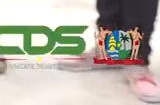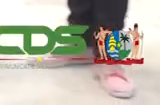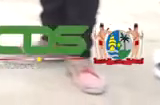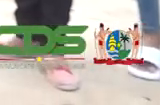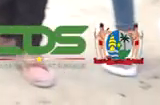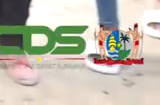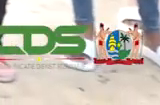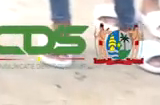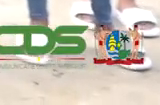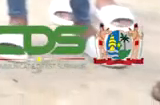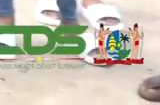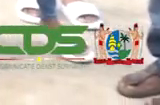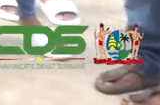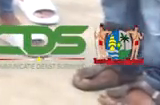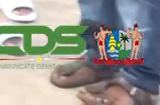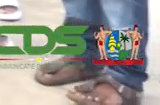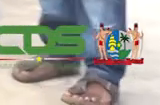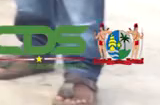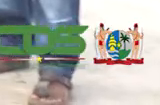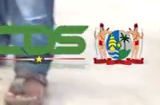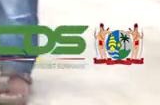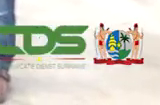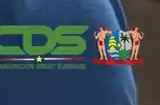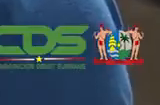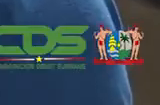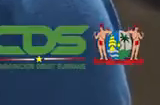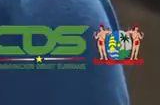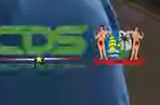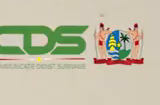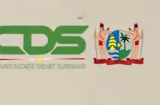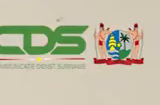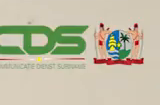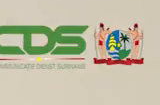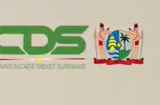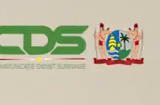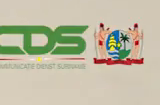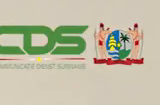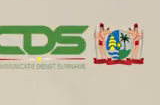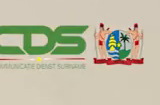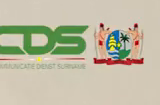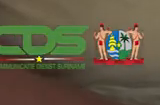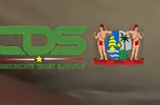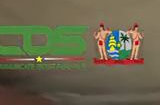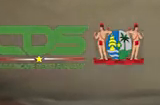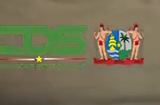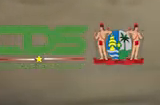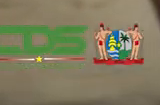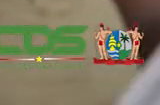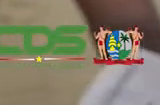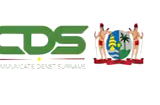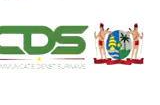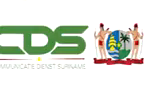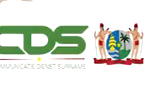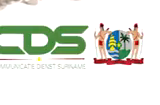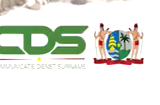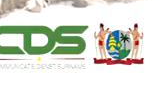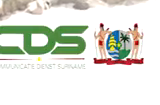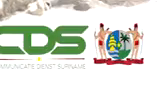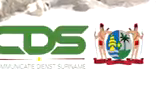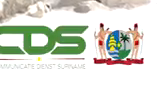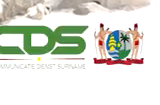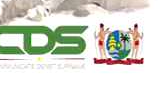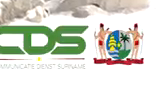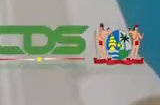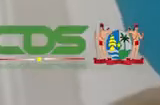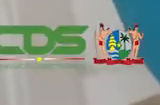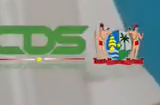29 oktober 2021 succesvol verlopen. Op de Anton Resida School hebben leerlingen, leerkrachten en